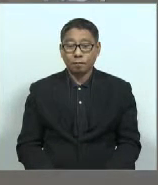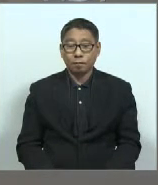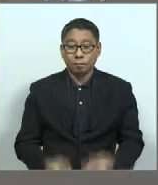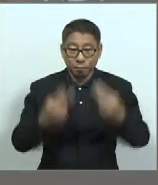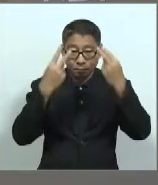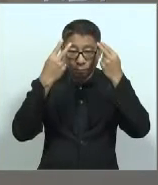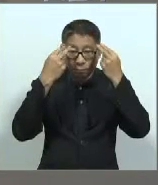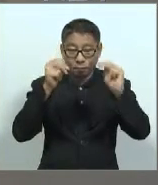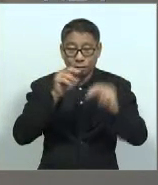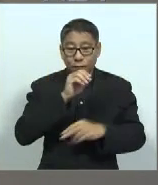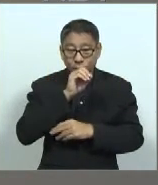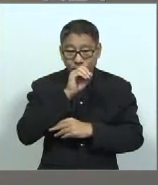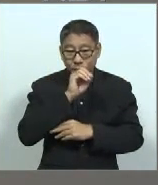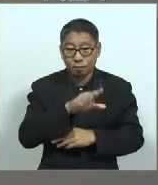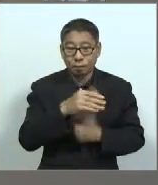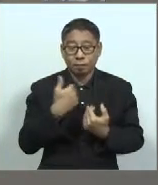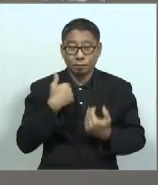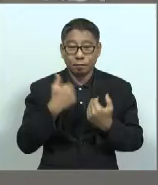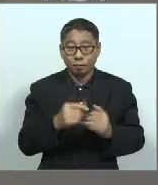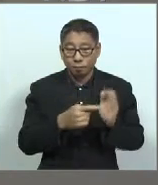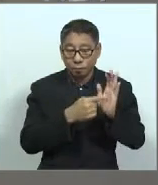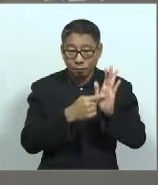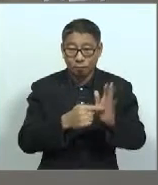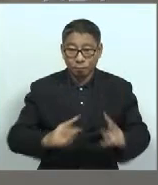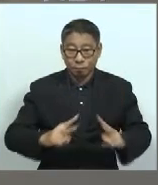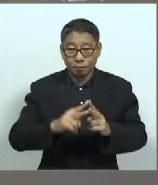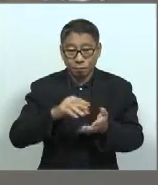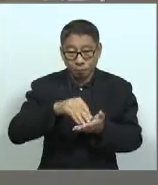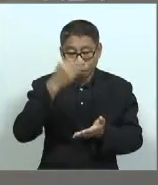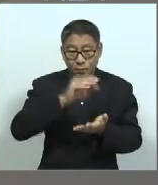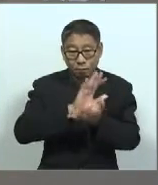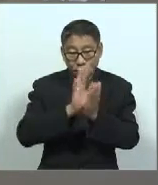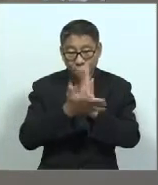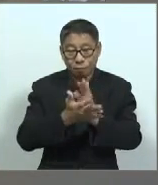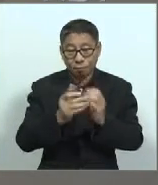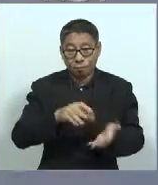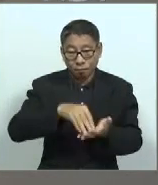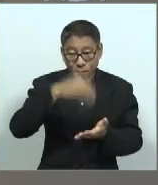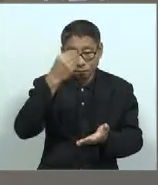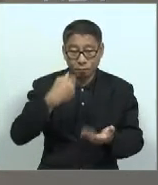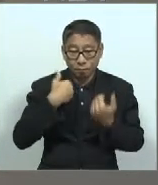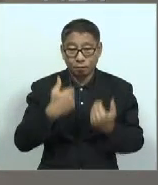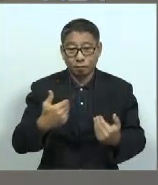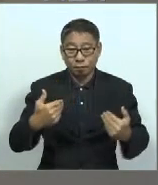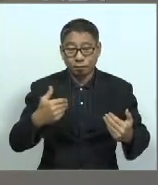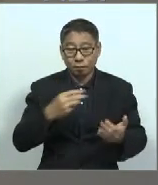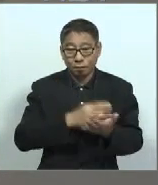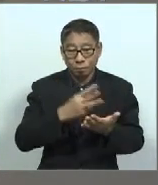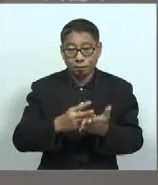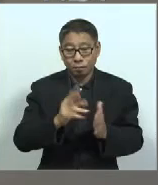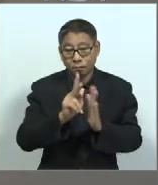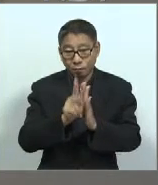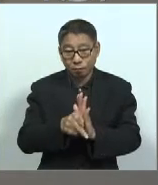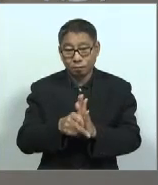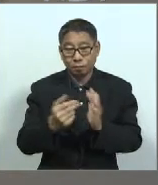ท่านนายกรัฐมนตรียังบอกด้วยนะคะว่ามีการย้ำให้ทางกระทรวงศึกษาธิการปรับปรุงการเรียนการสอนที่ต้องมีทั้งด้านวิชา